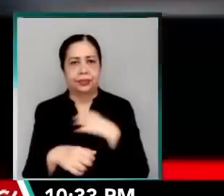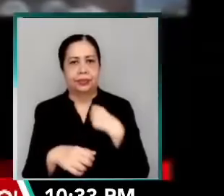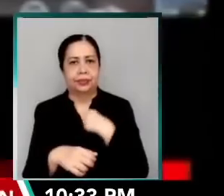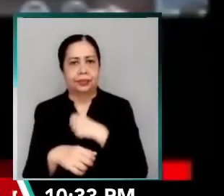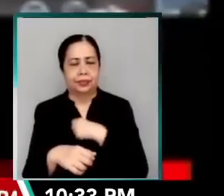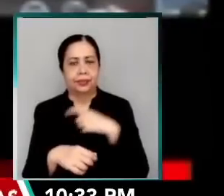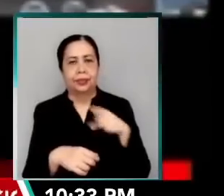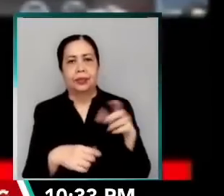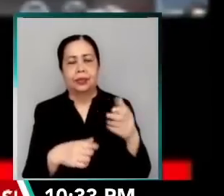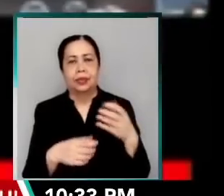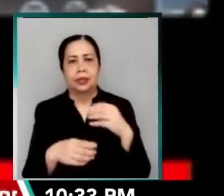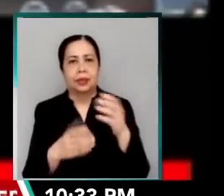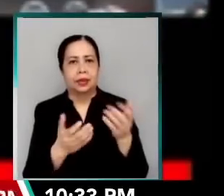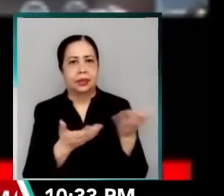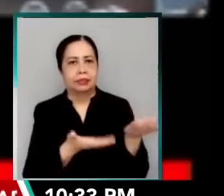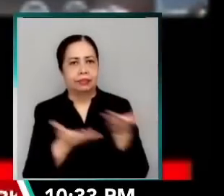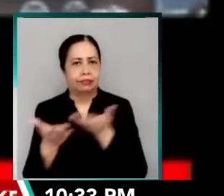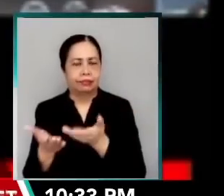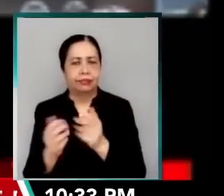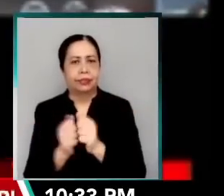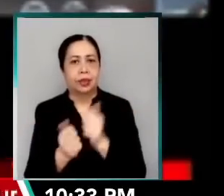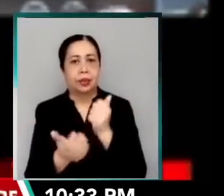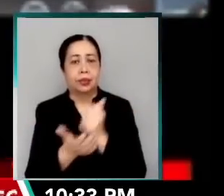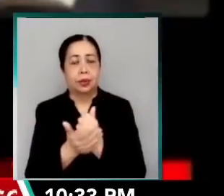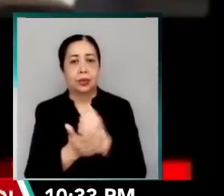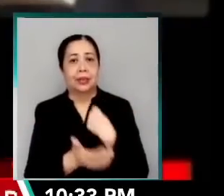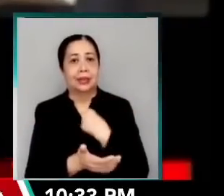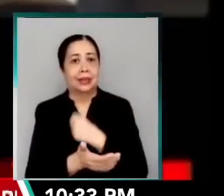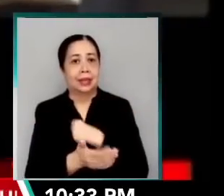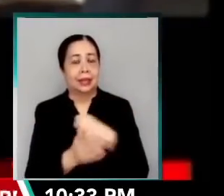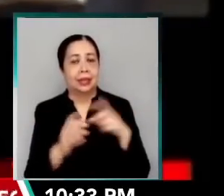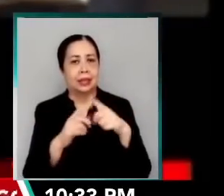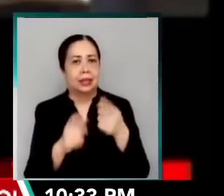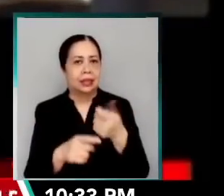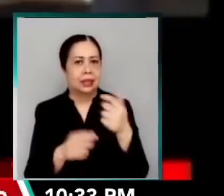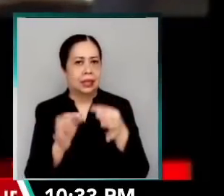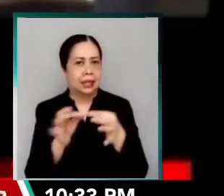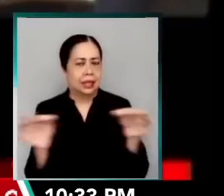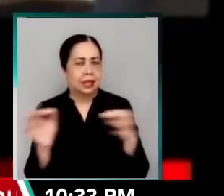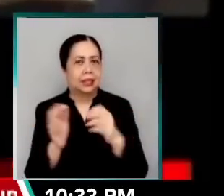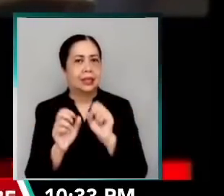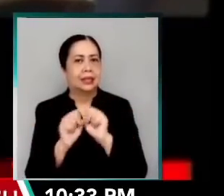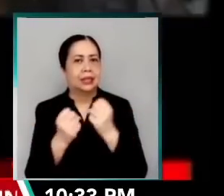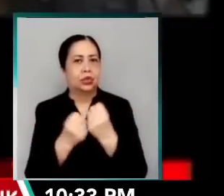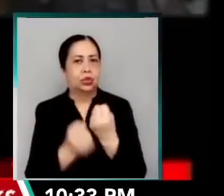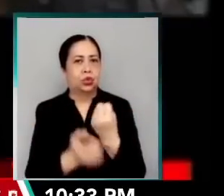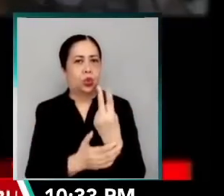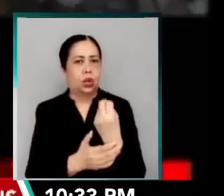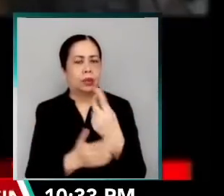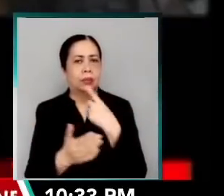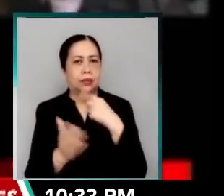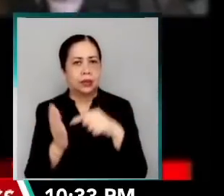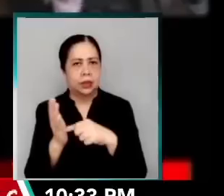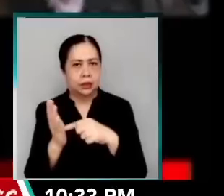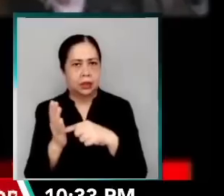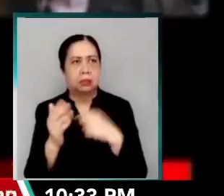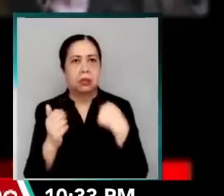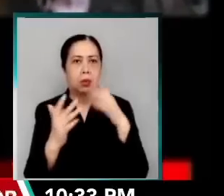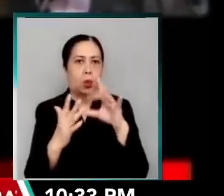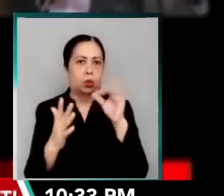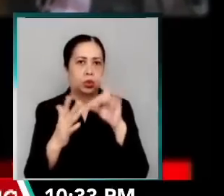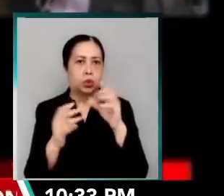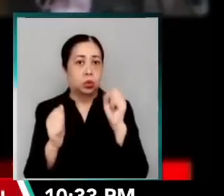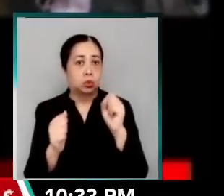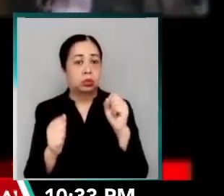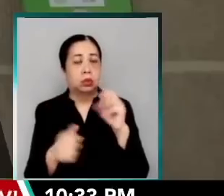bill. Sa aprubadong Senate version, inalis ang linya sa Section 12 ng panukala na nagsasabing may option na pumasok sa